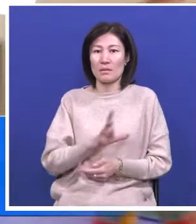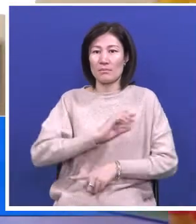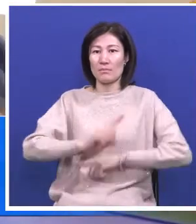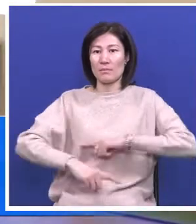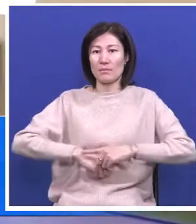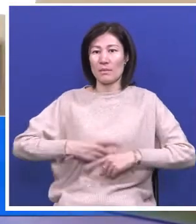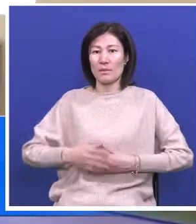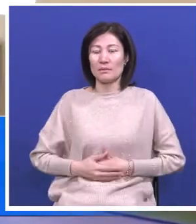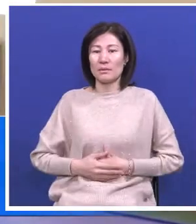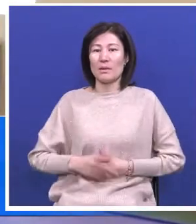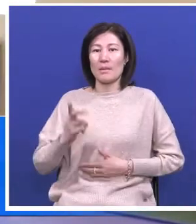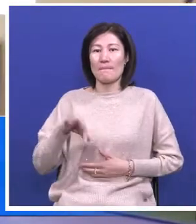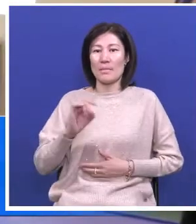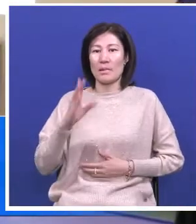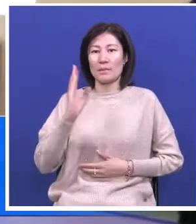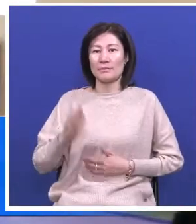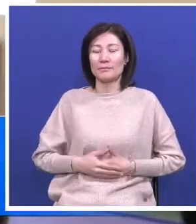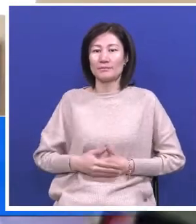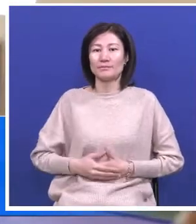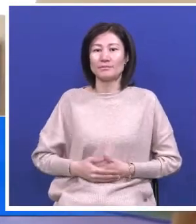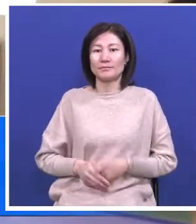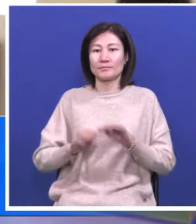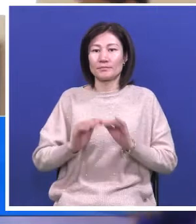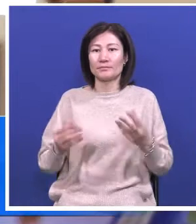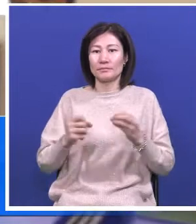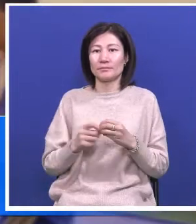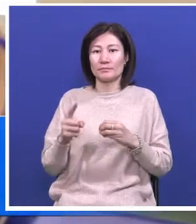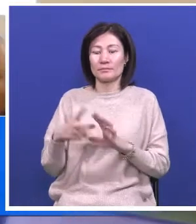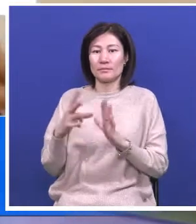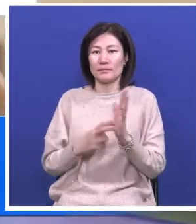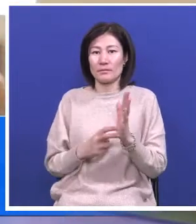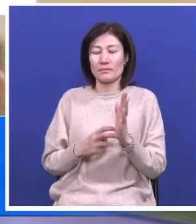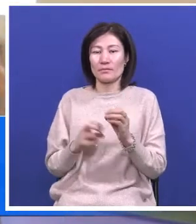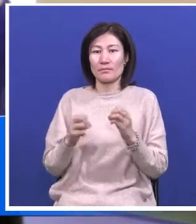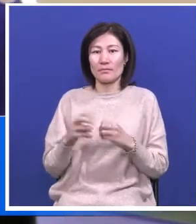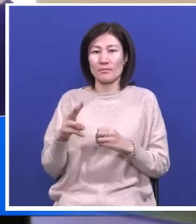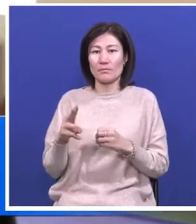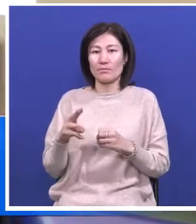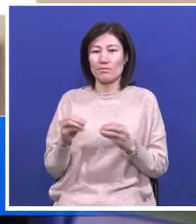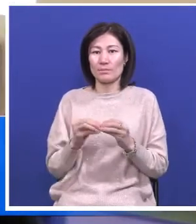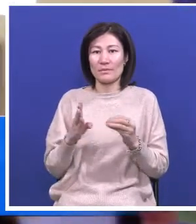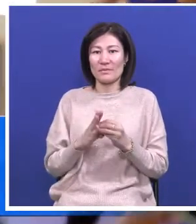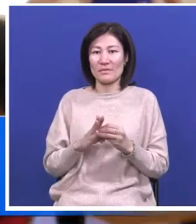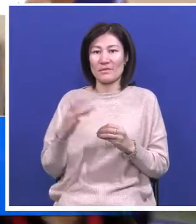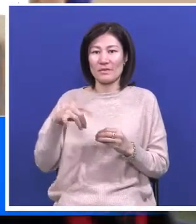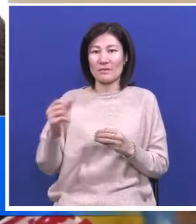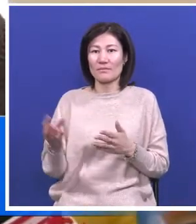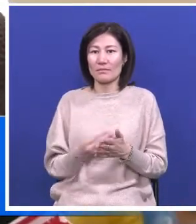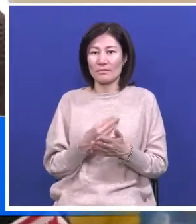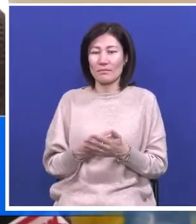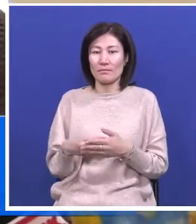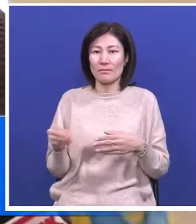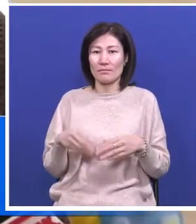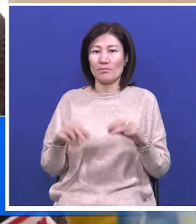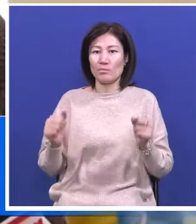баладан барлығы түгел келіп отыр. Әр бала басынан 11800-ден 14000 аралығында ақшаны алып жатыр.